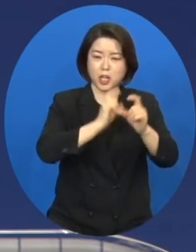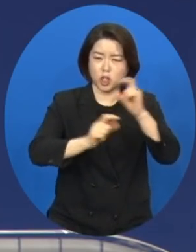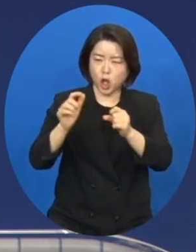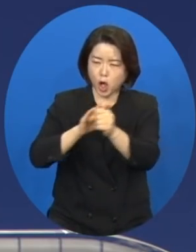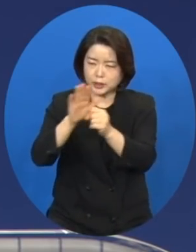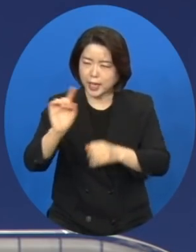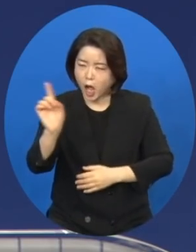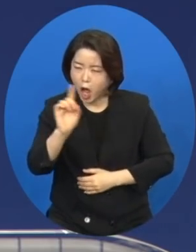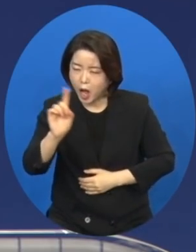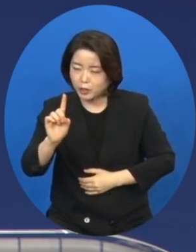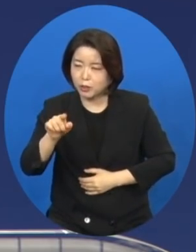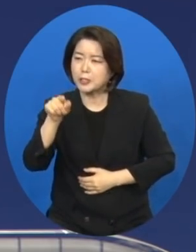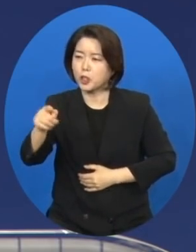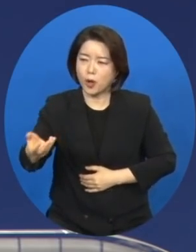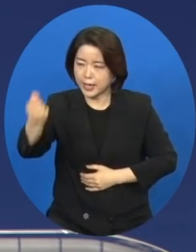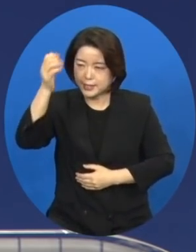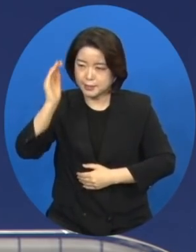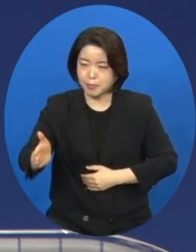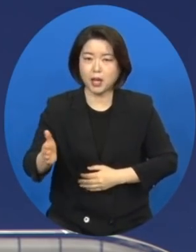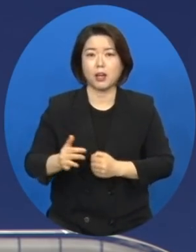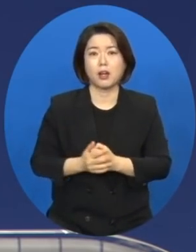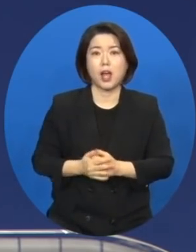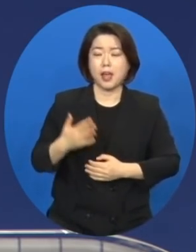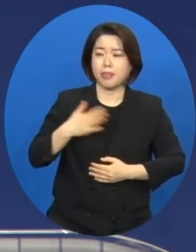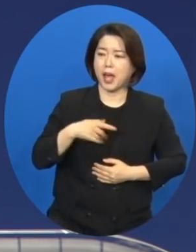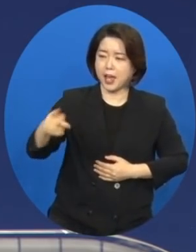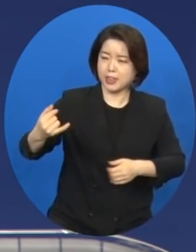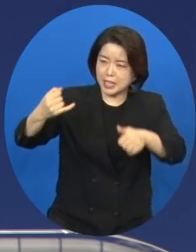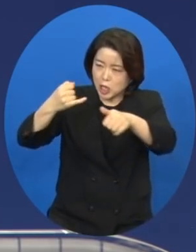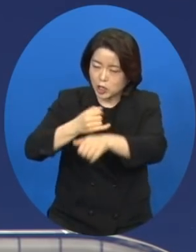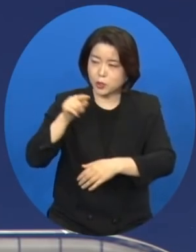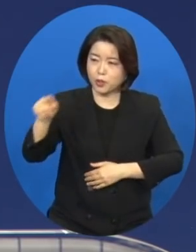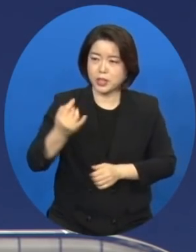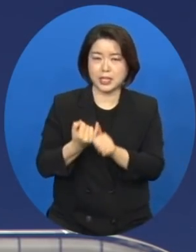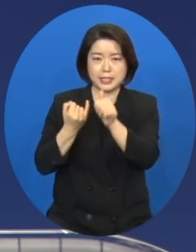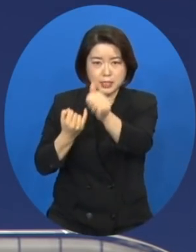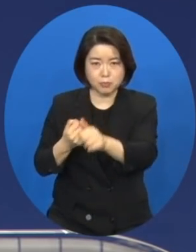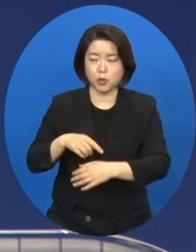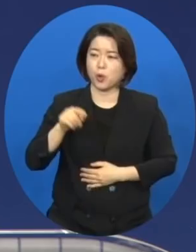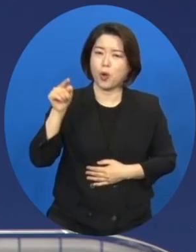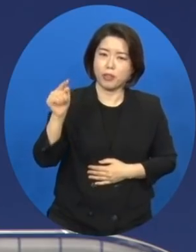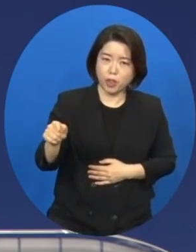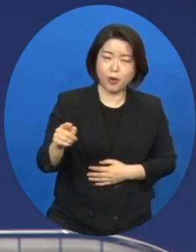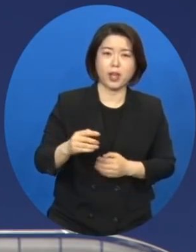그 어떤 것을 내게 두지 말아라. 나는 너의 연인이고 너의 신랑이고 너의